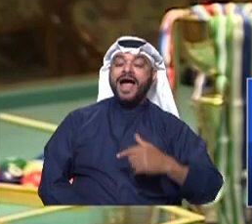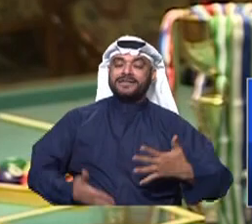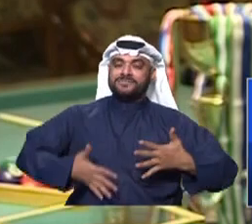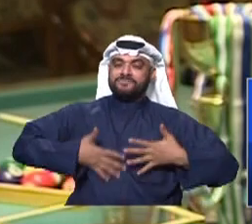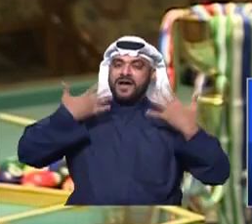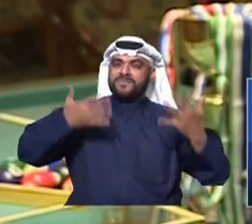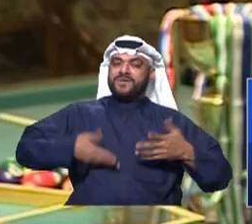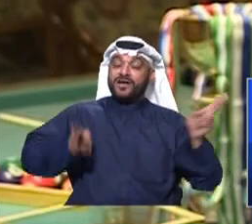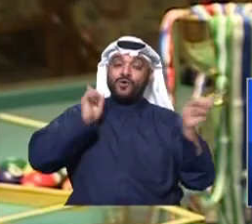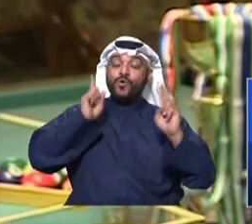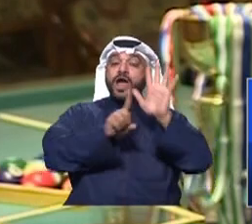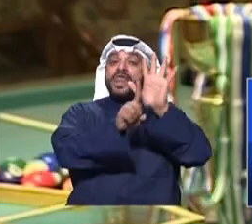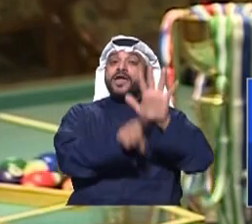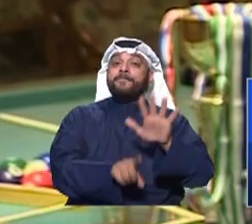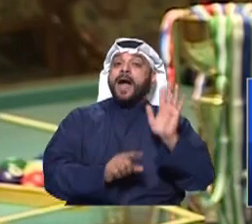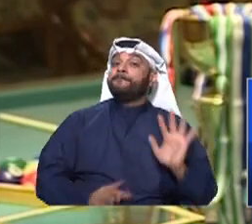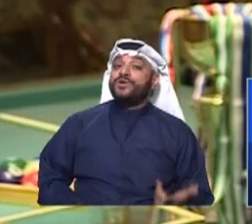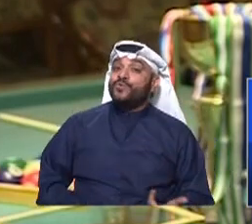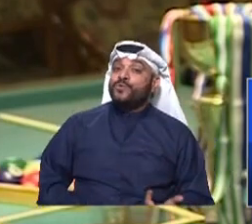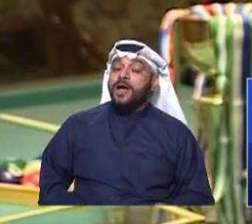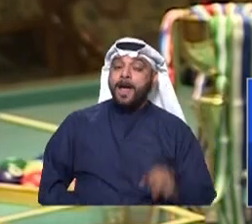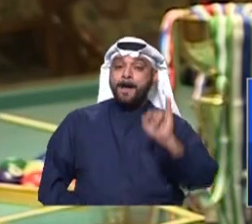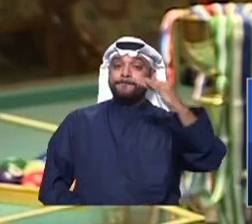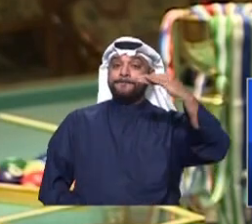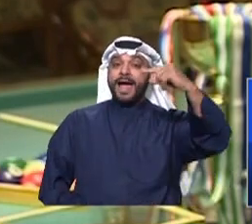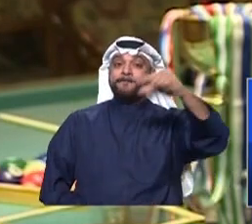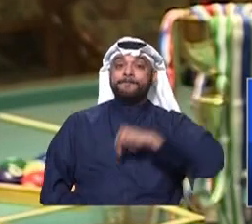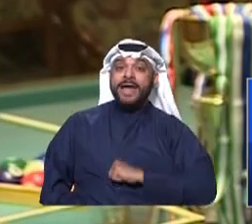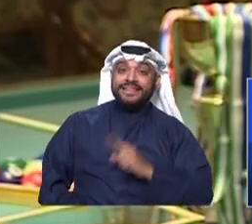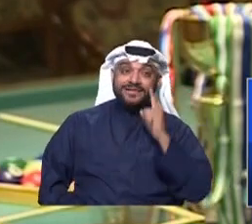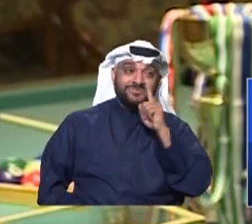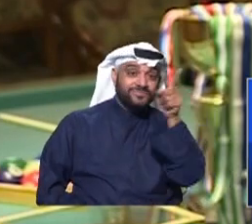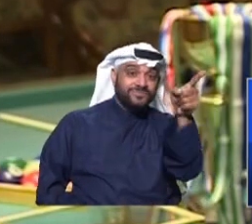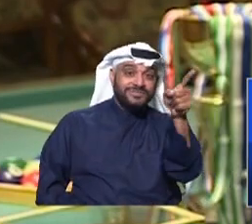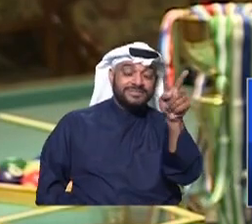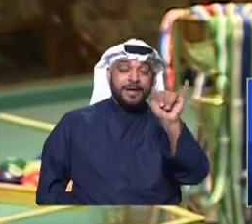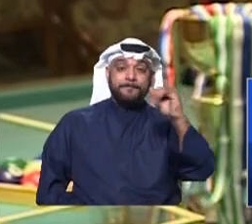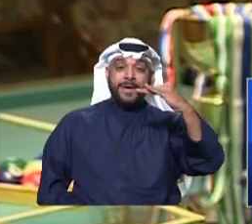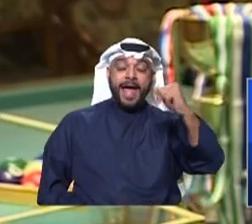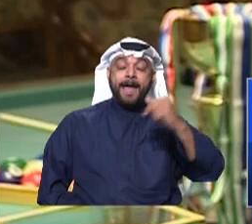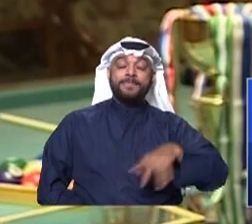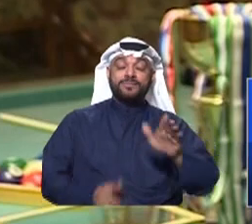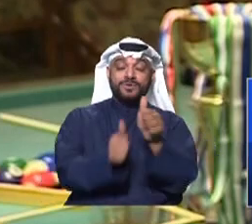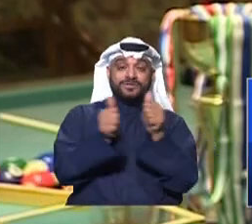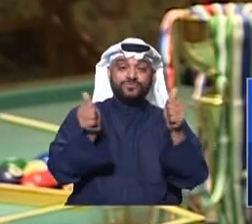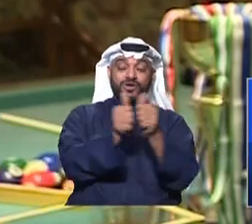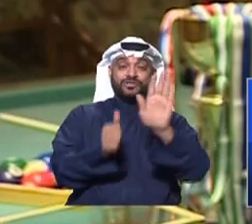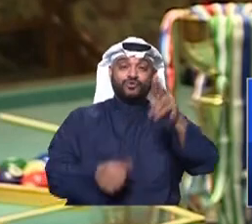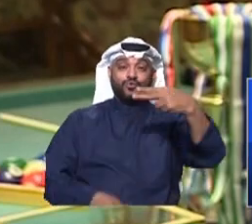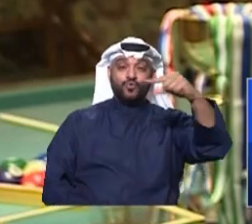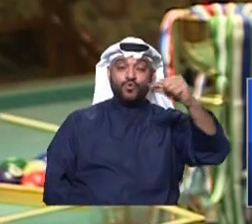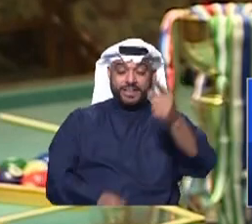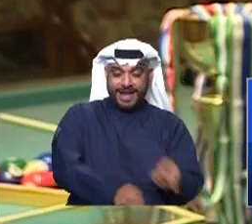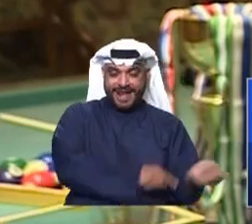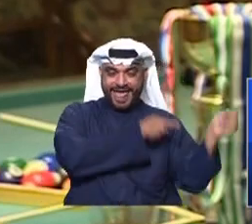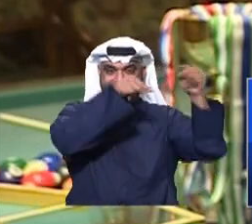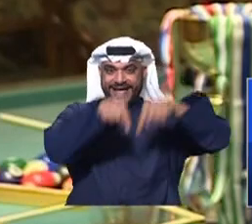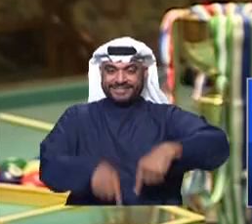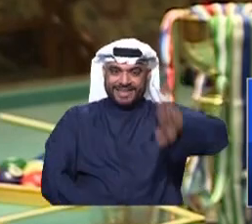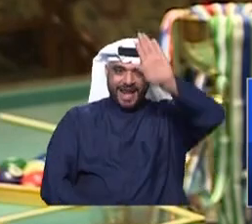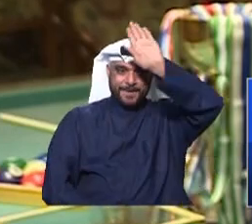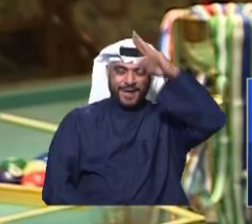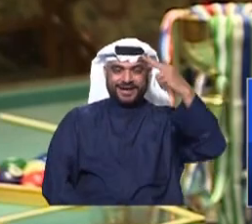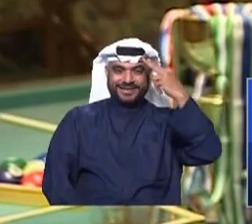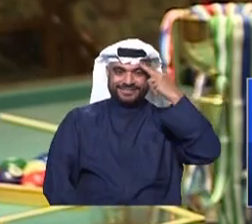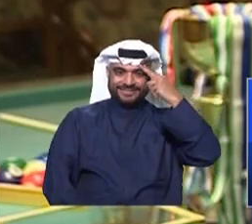سعود والمؤسس للدولة السعودية الأولى، وهي امتداد للدولة السعودية الثالثة اللي نحن موجودين فيها الآن بقيادة سيدي خادم الحرمين الشريفين الملك سلمان بن عبد